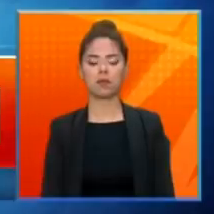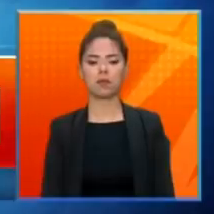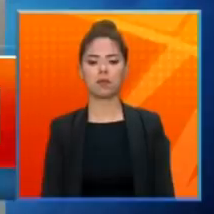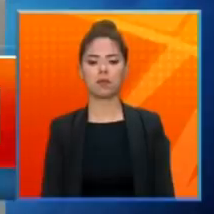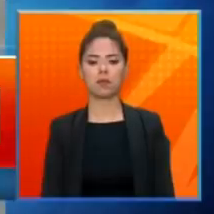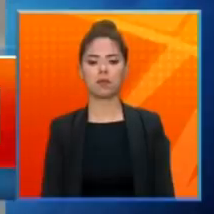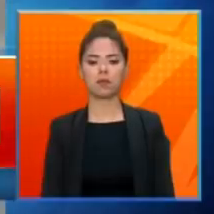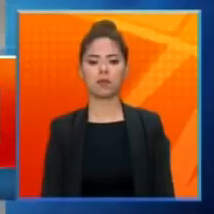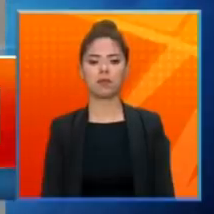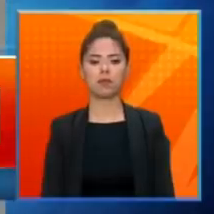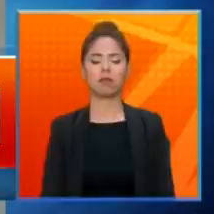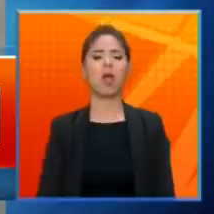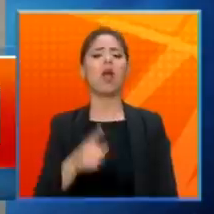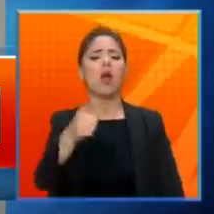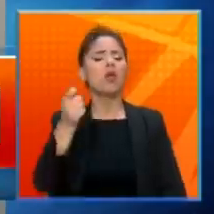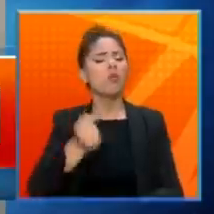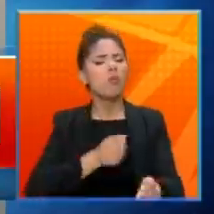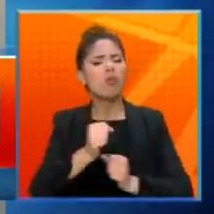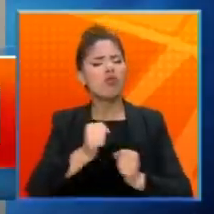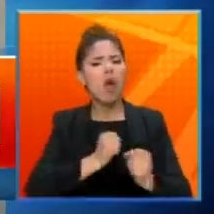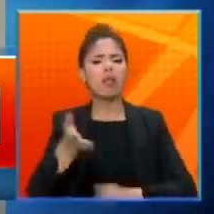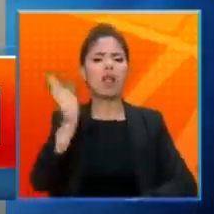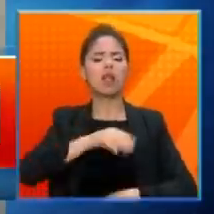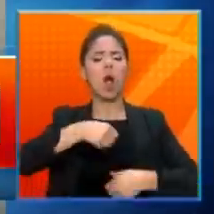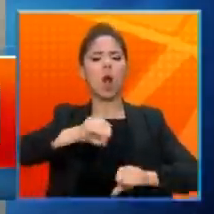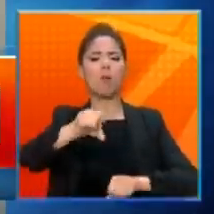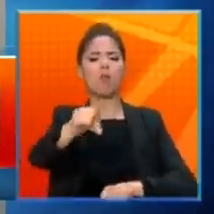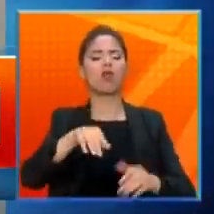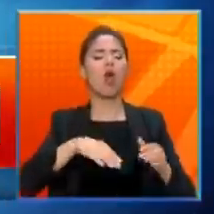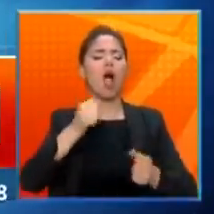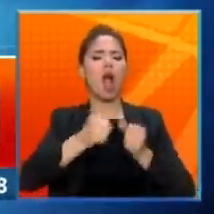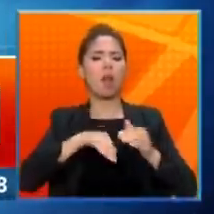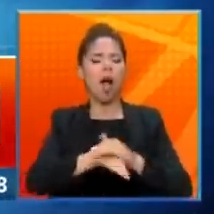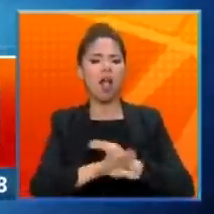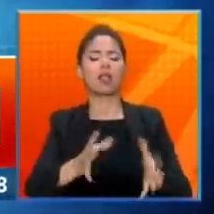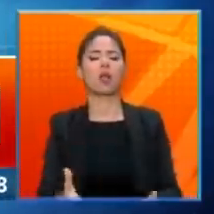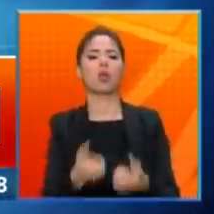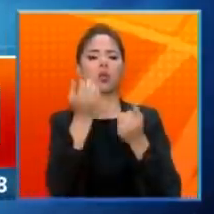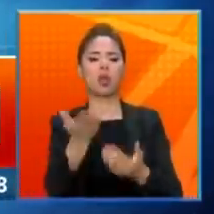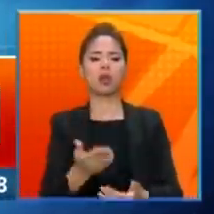Neyse ki uğraşlar işe yaradı, motosiklet aracın altından kurtarıldı.